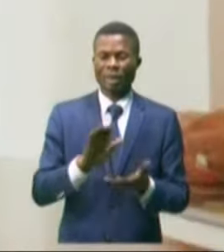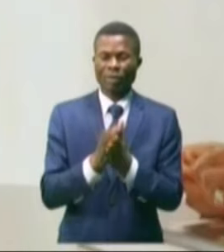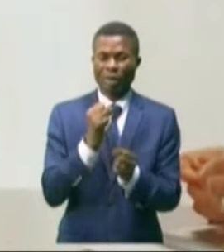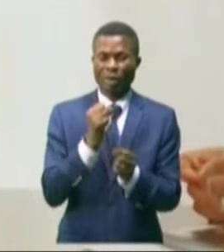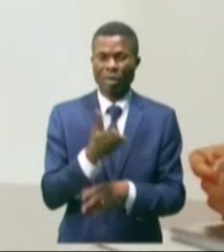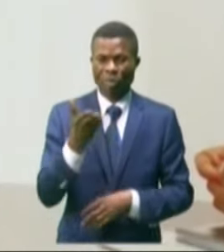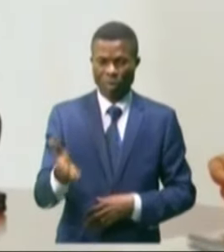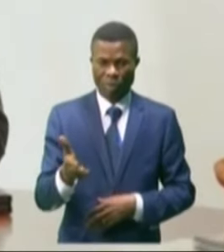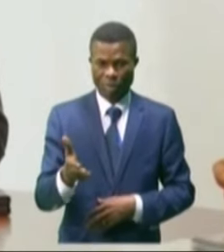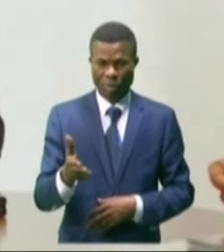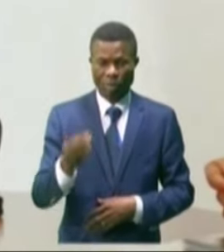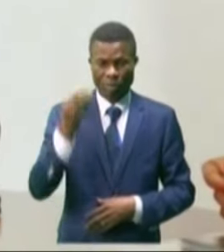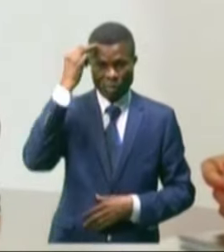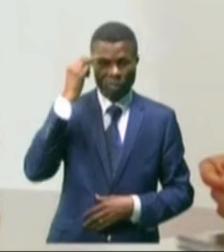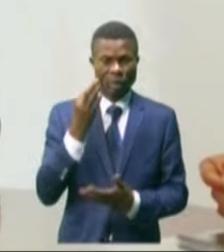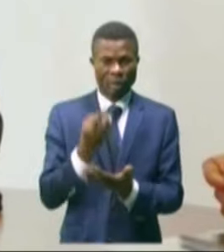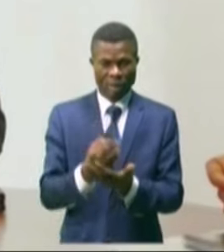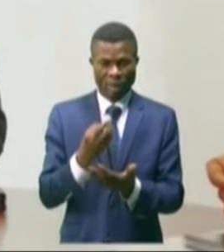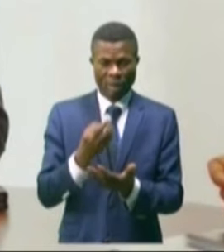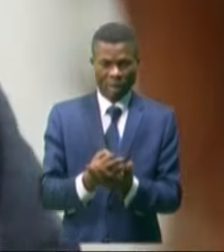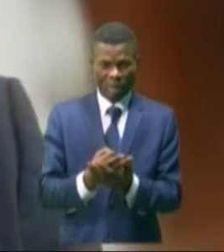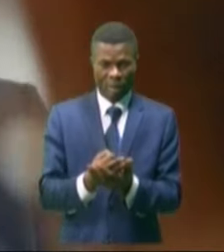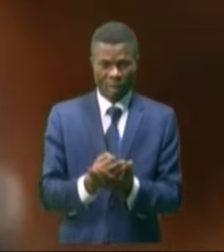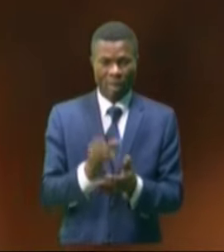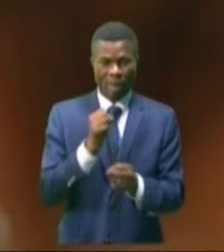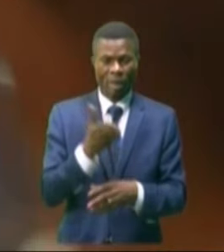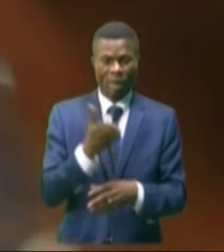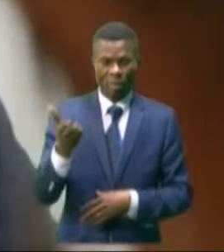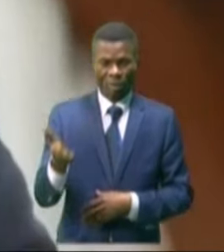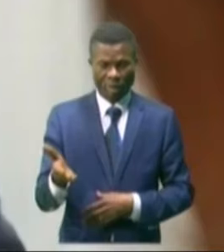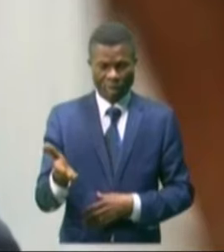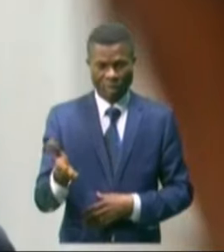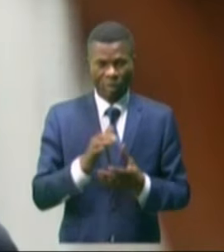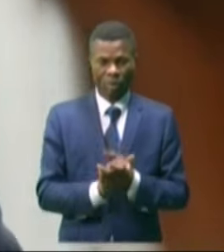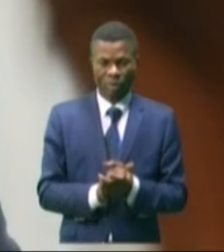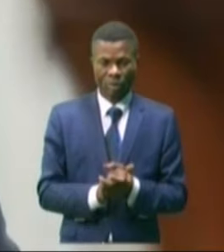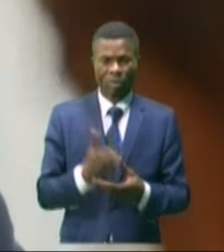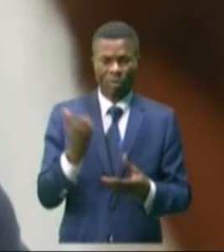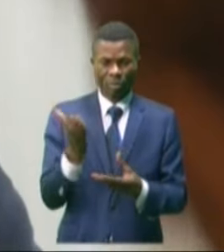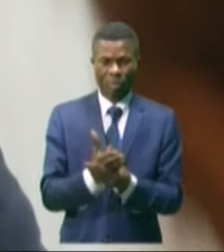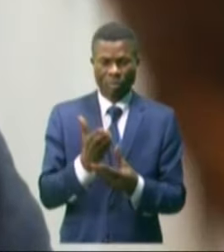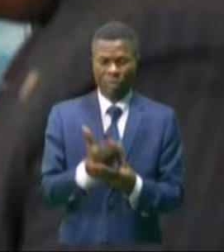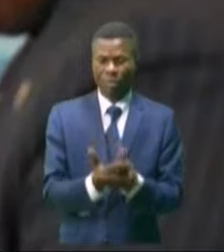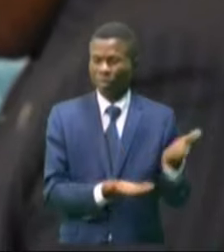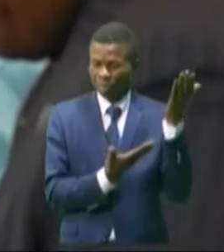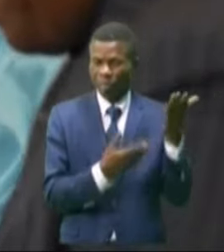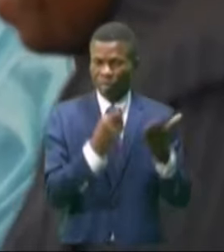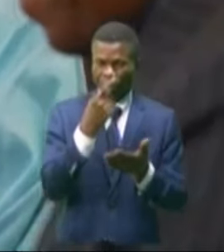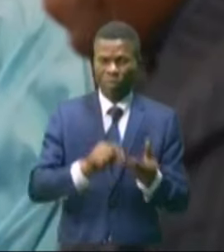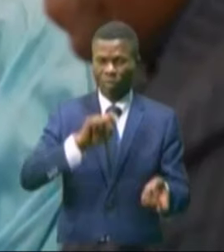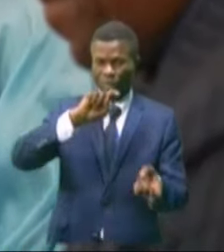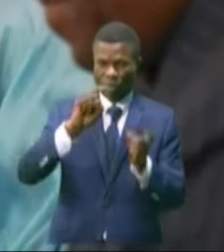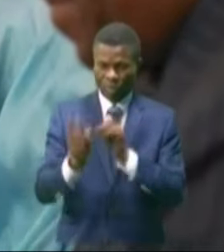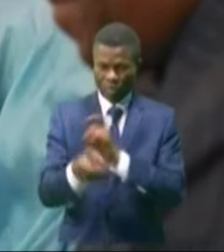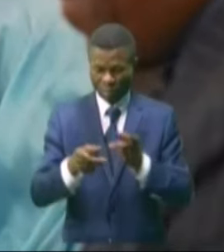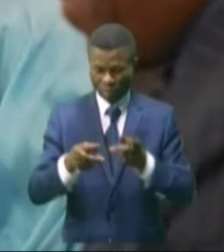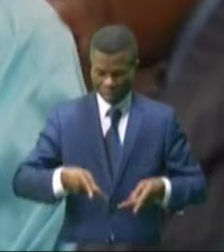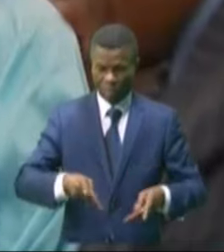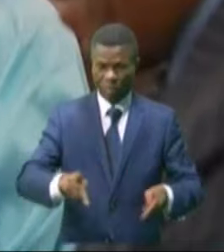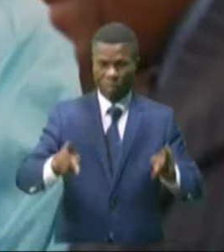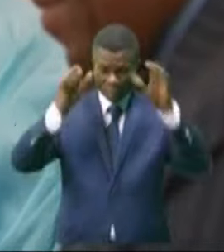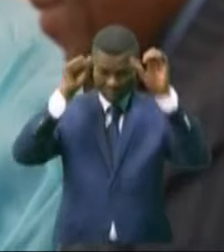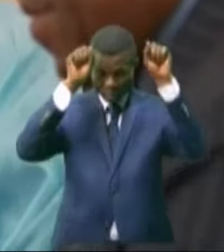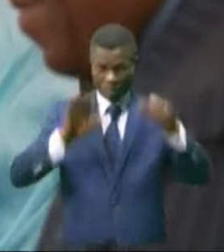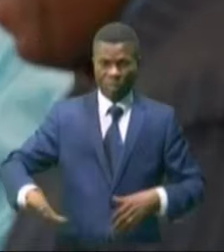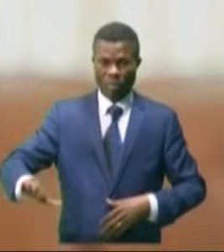du ministre des Finances Doudou Fambalikunde Libotayi. Les dossiers les plus importants et les réformes devant permettre au président de la